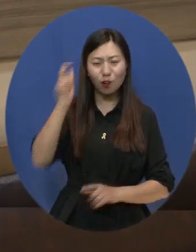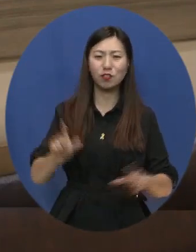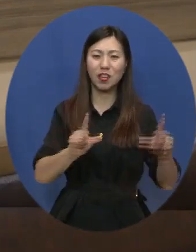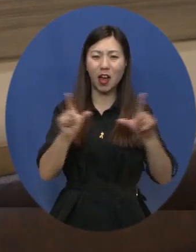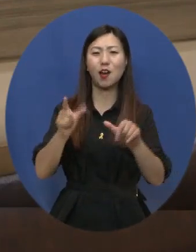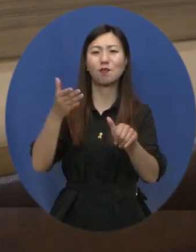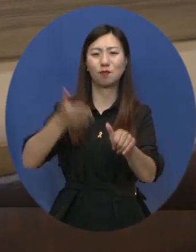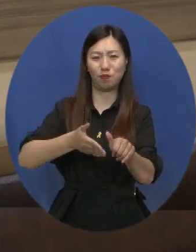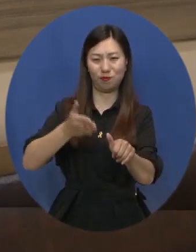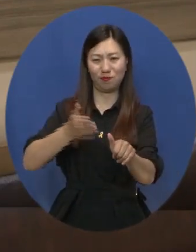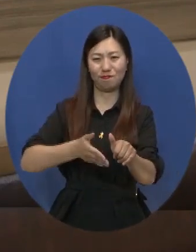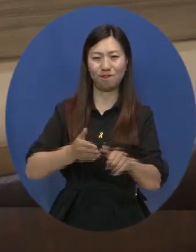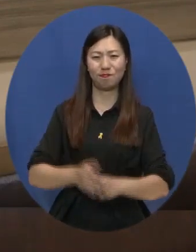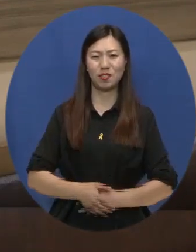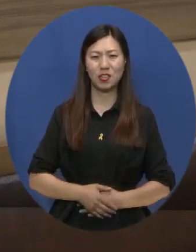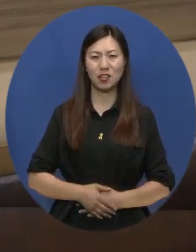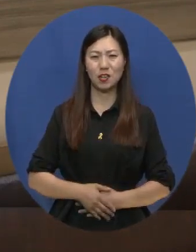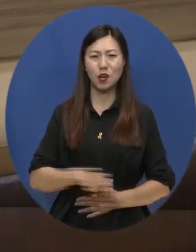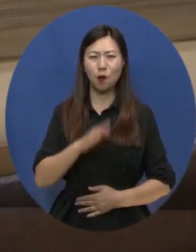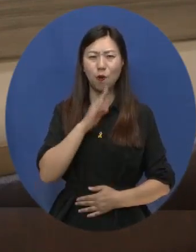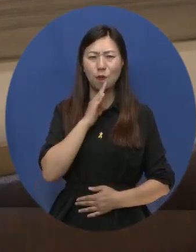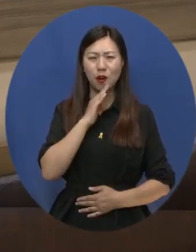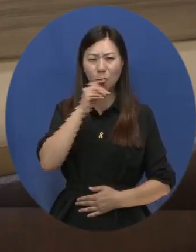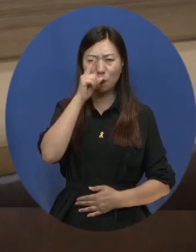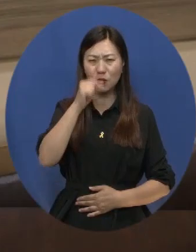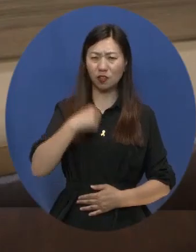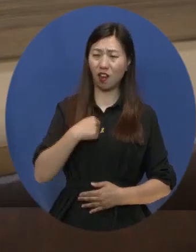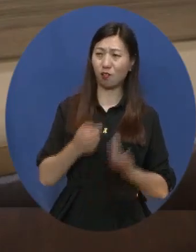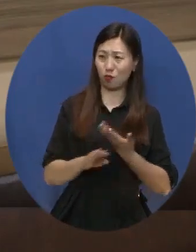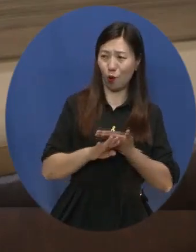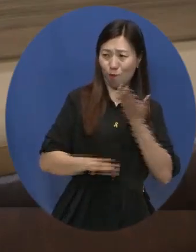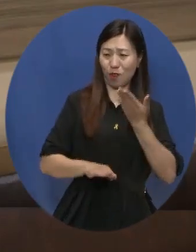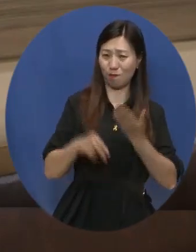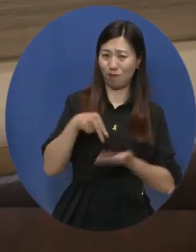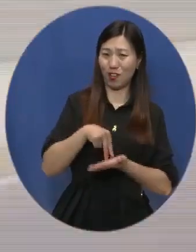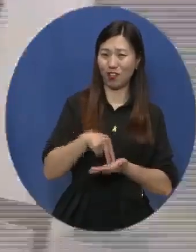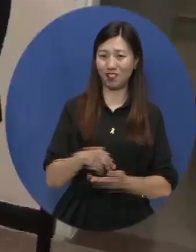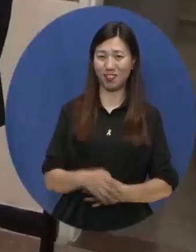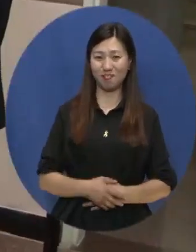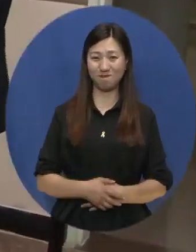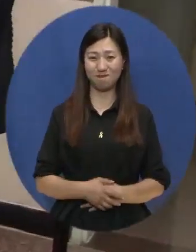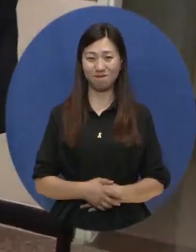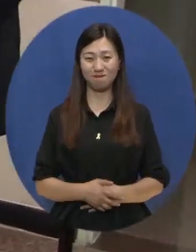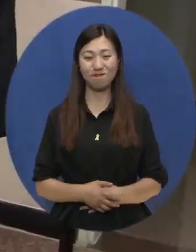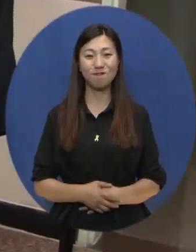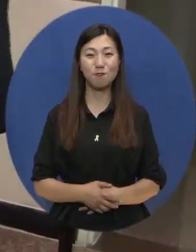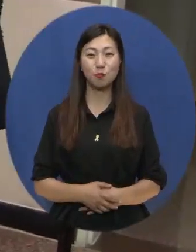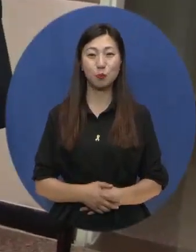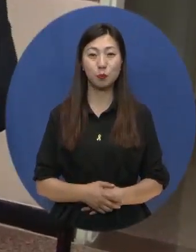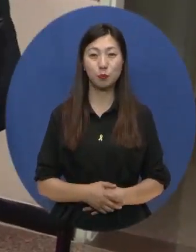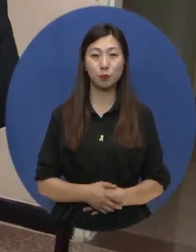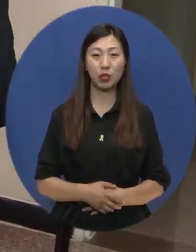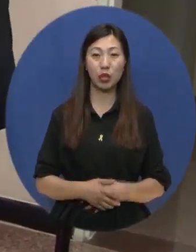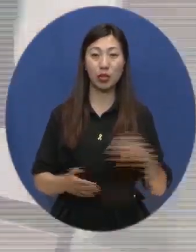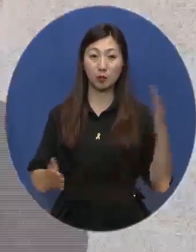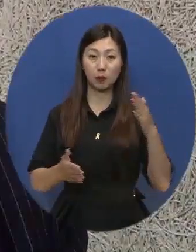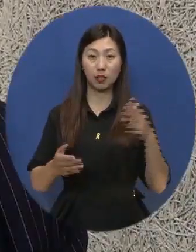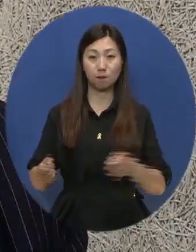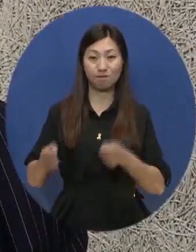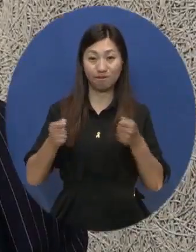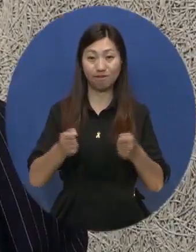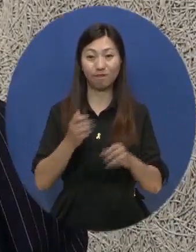좋겠습니다. 네, 엄밀히 따지면 제가 조금 선배인데요. 제가 수업하고 있을 때 카페병에 들고